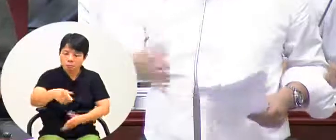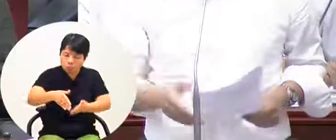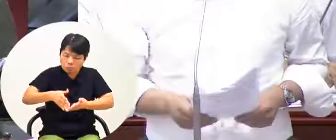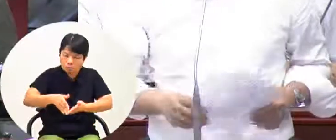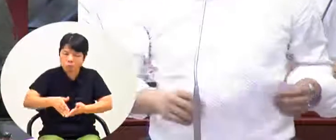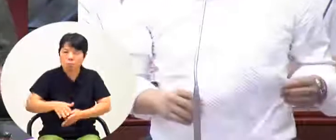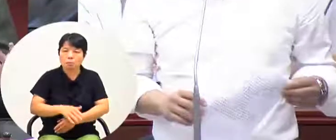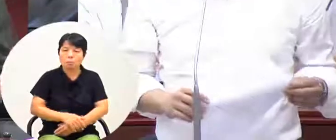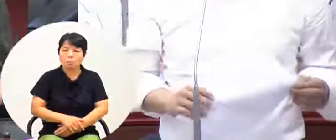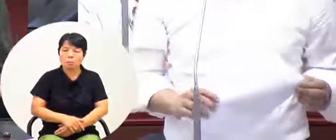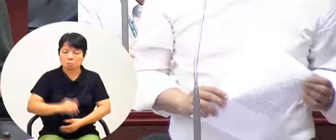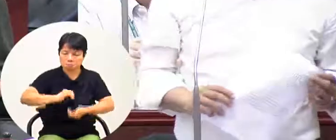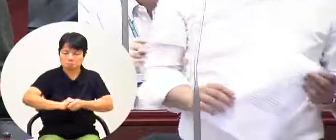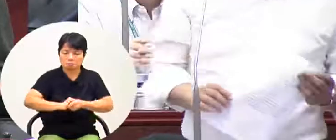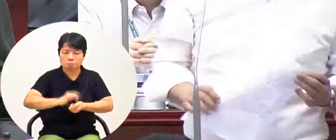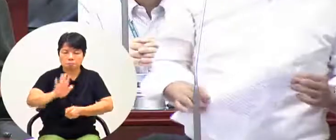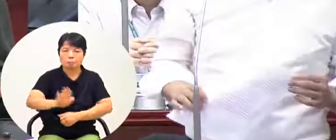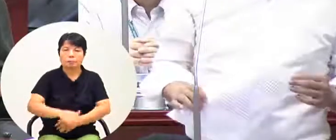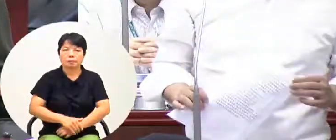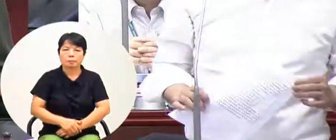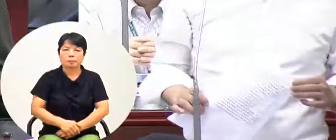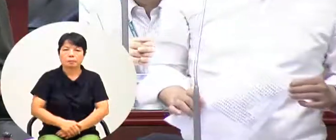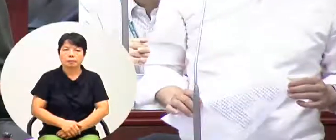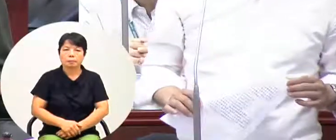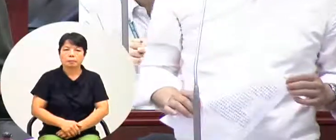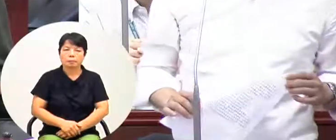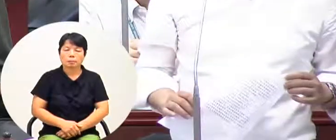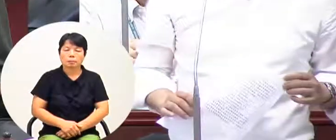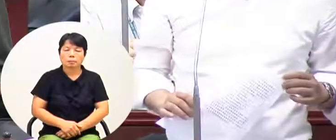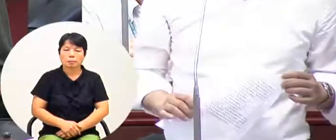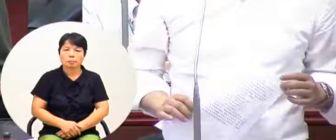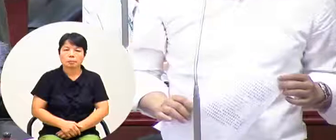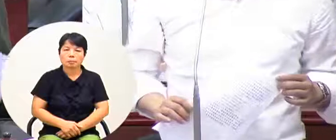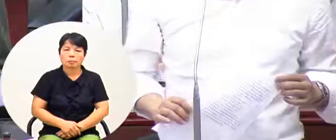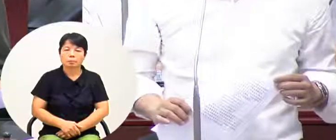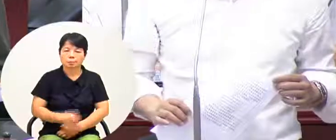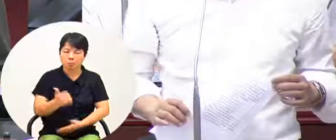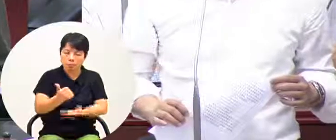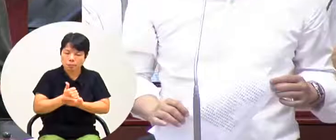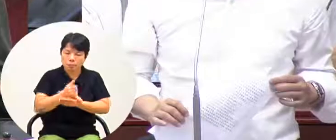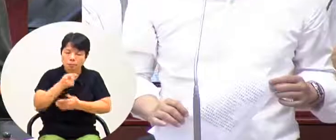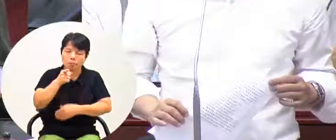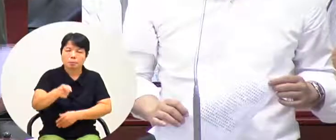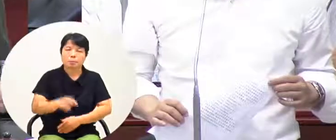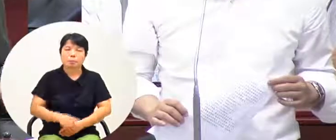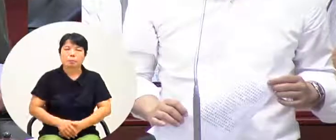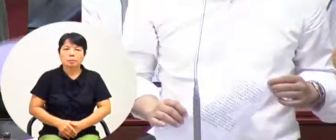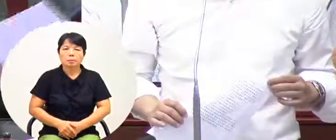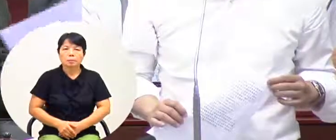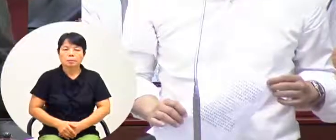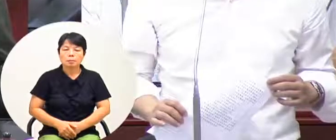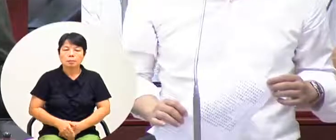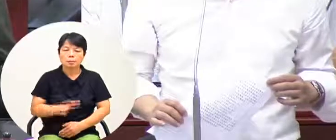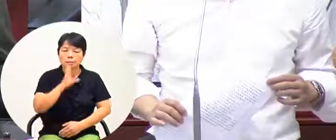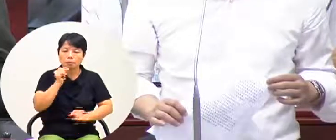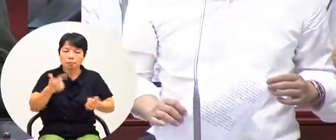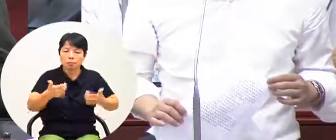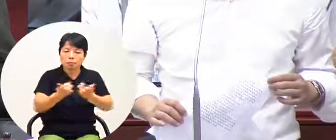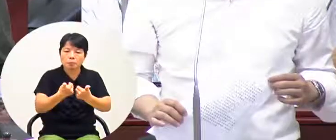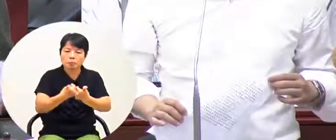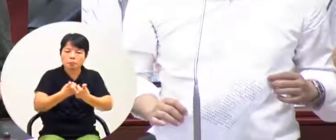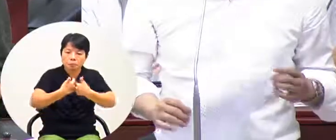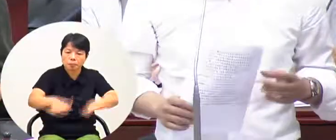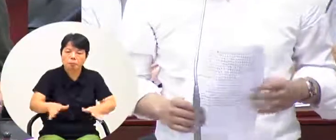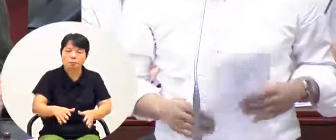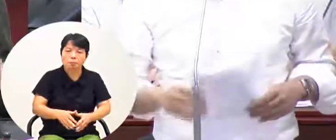以我们 现在那我现在因为我的时间不多哈，我想说请你是不是在会后也让我知道说你们如何让这个讯息让大